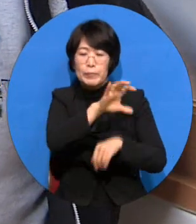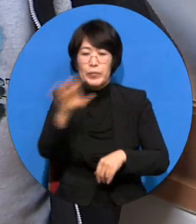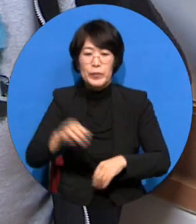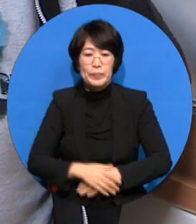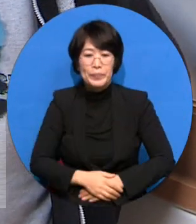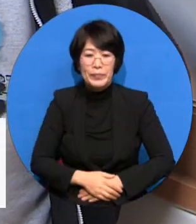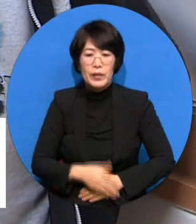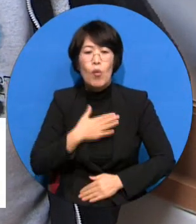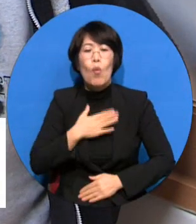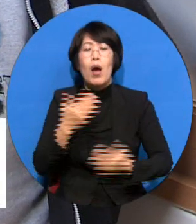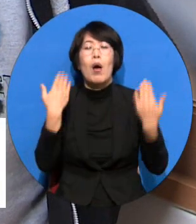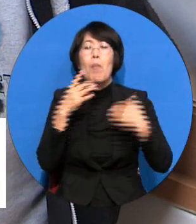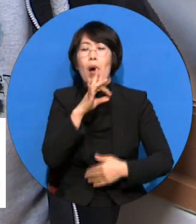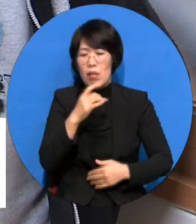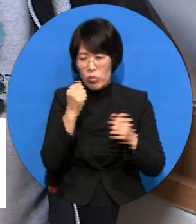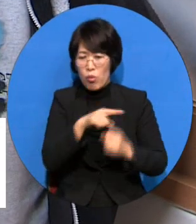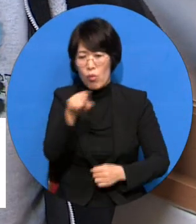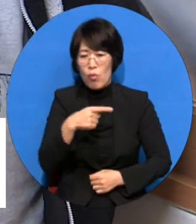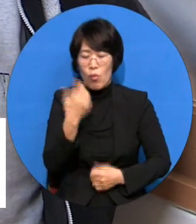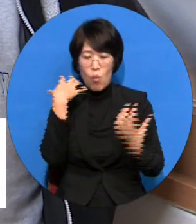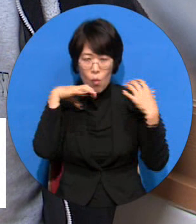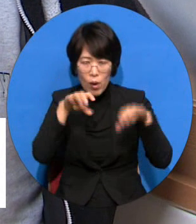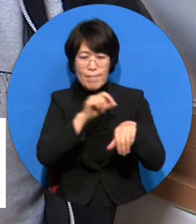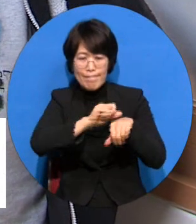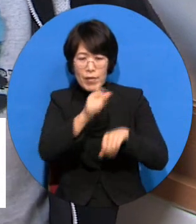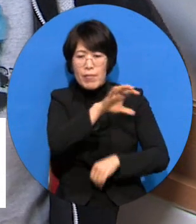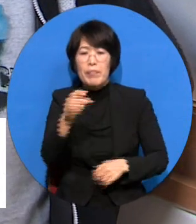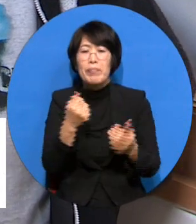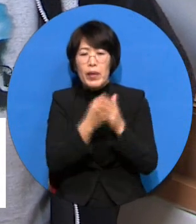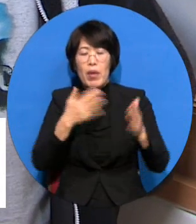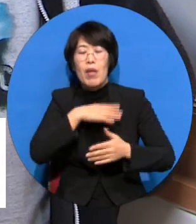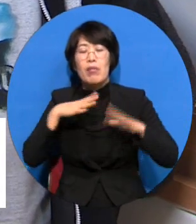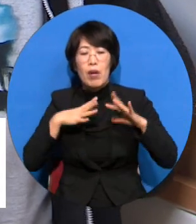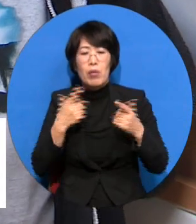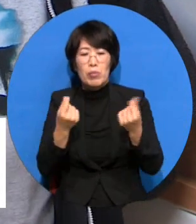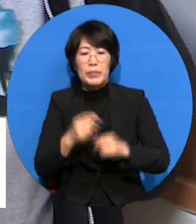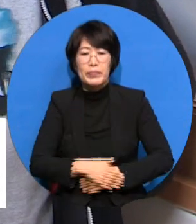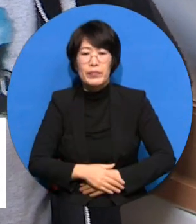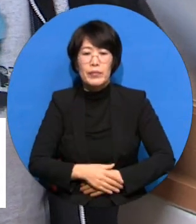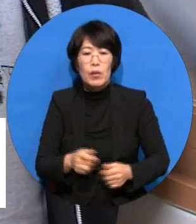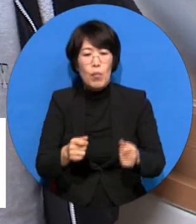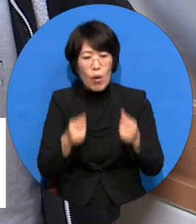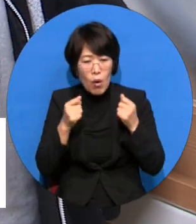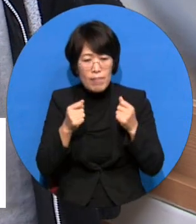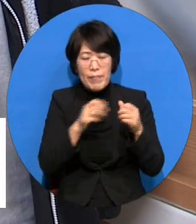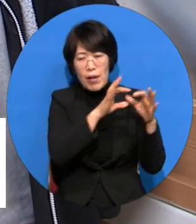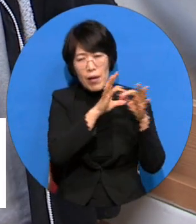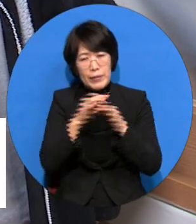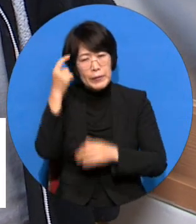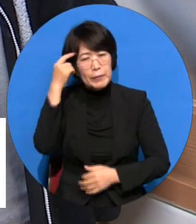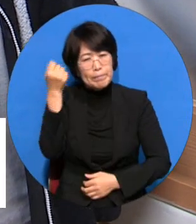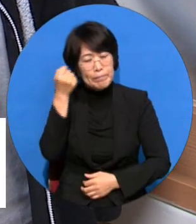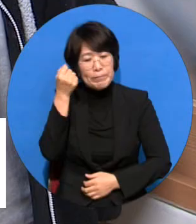저희 학교만 있는 호랑이 박제니까 저희 학교의 자랑이고 졸업을 해도